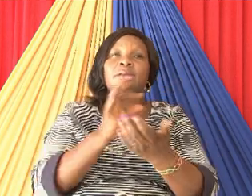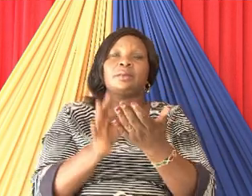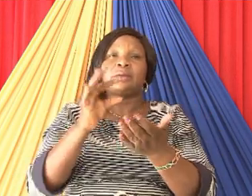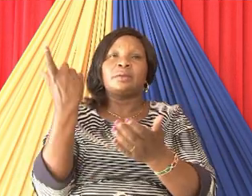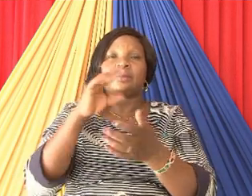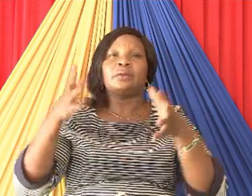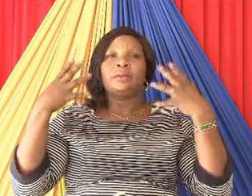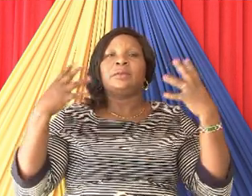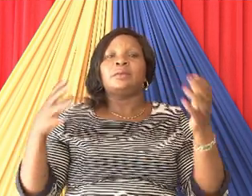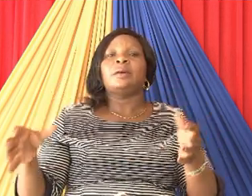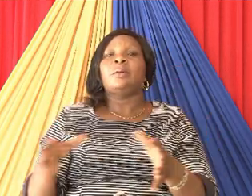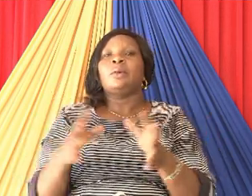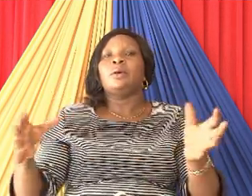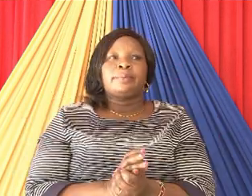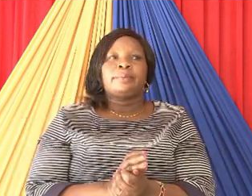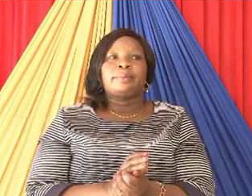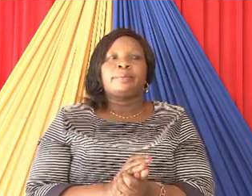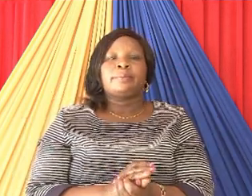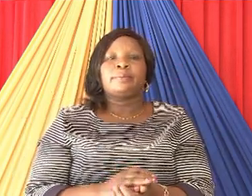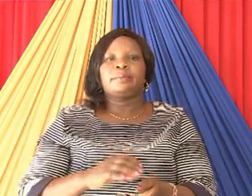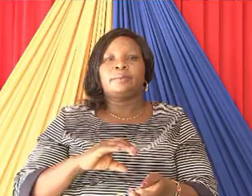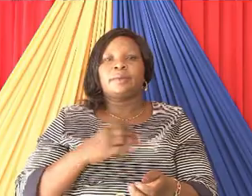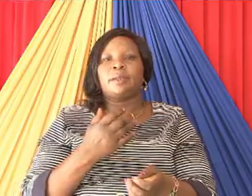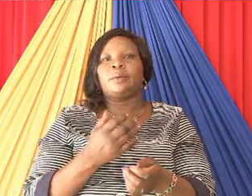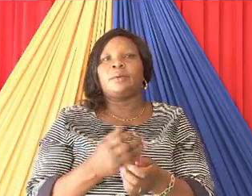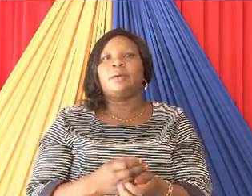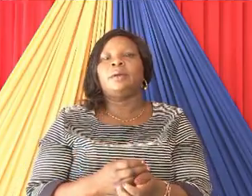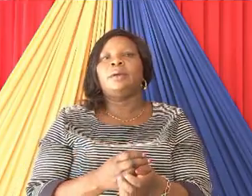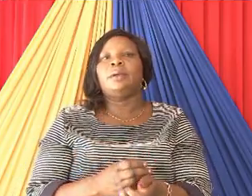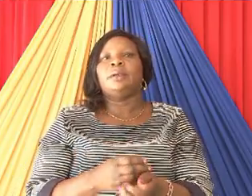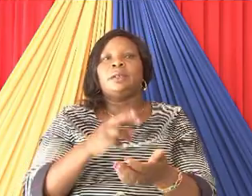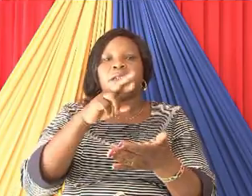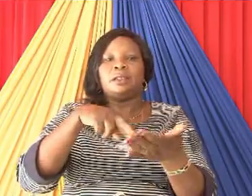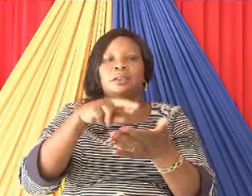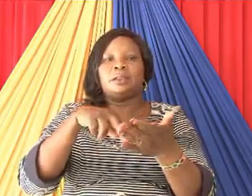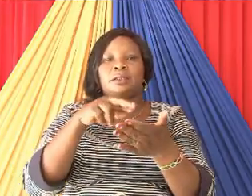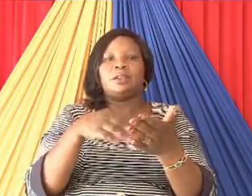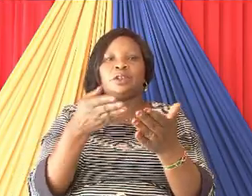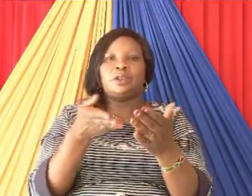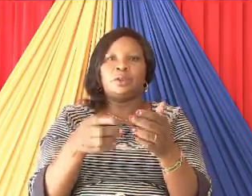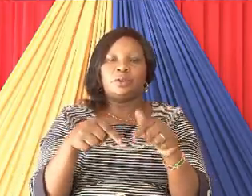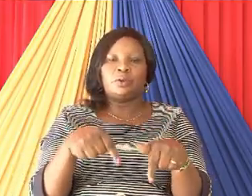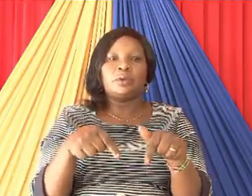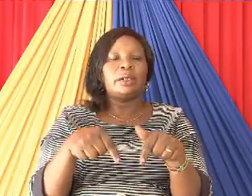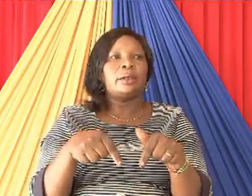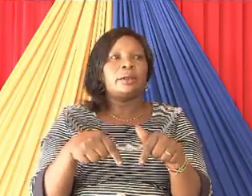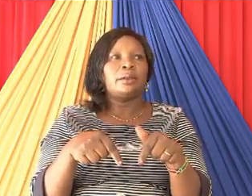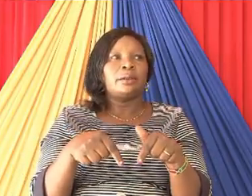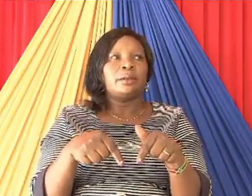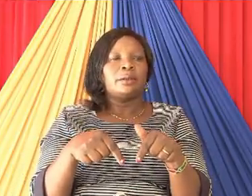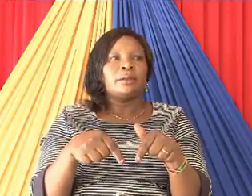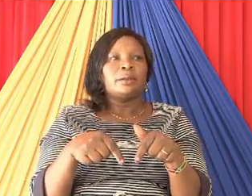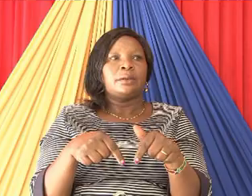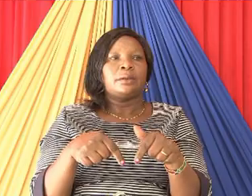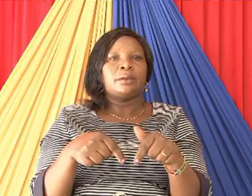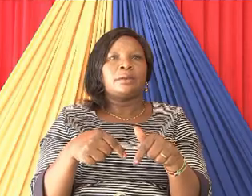sasa na hata milele. Amen. Somo letu la kwanza siku ya leo nalipata kutoka